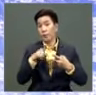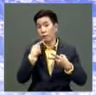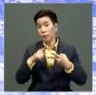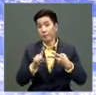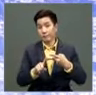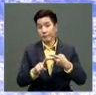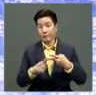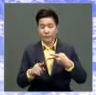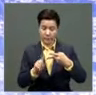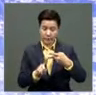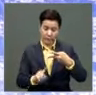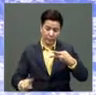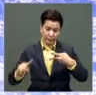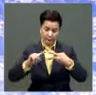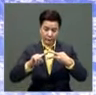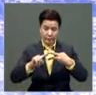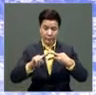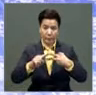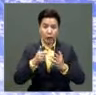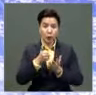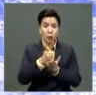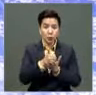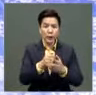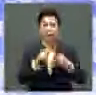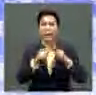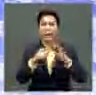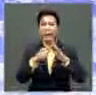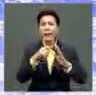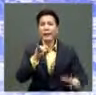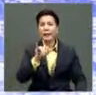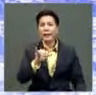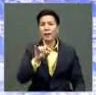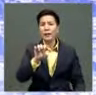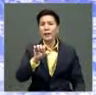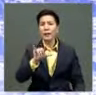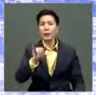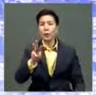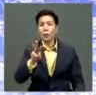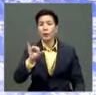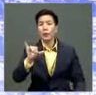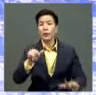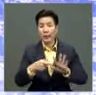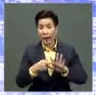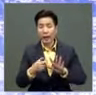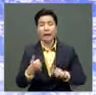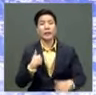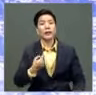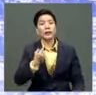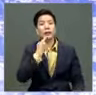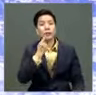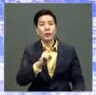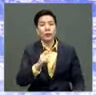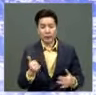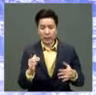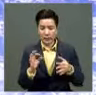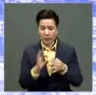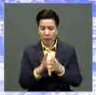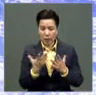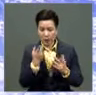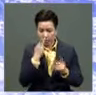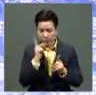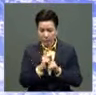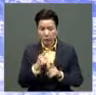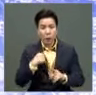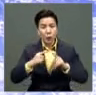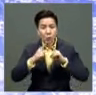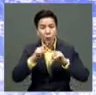ครับส่วนเรื่องของการเยียวยานะครับที่จะเกิดขึ้นนำเรียนว่ายังไม่ได้มีการพูด